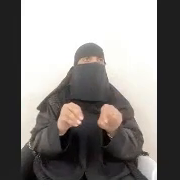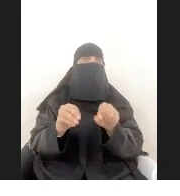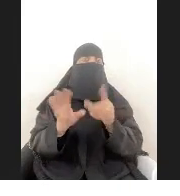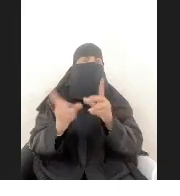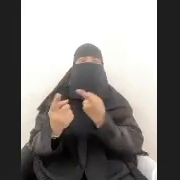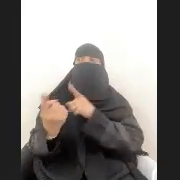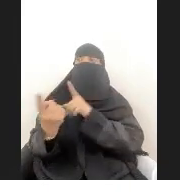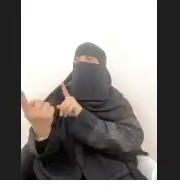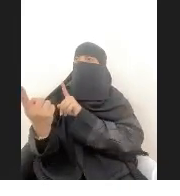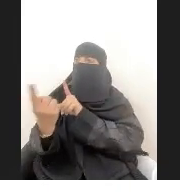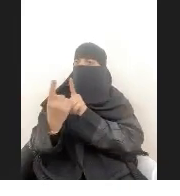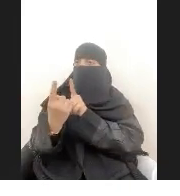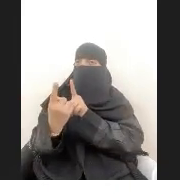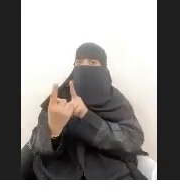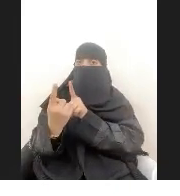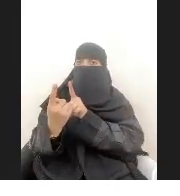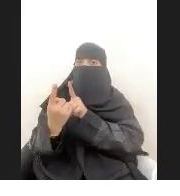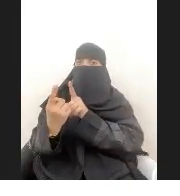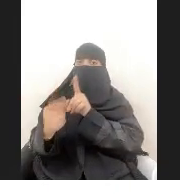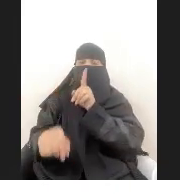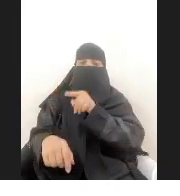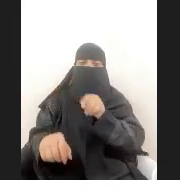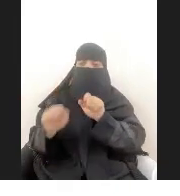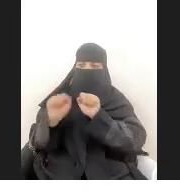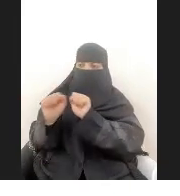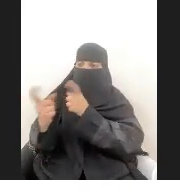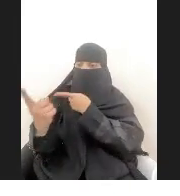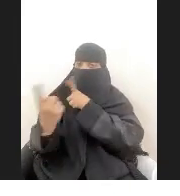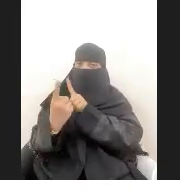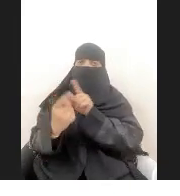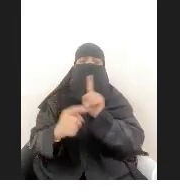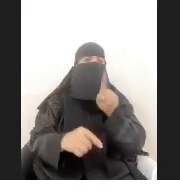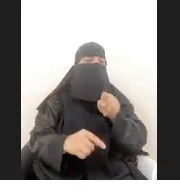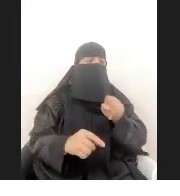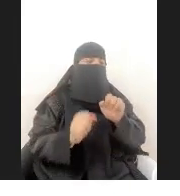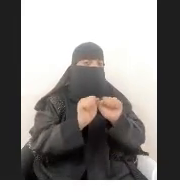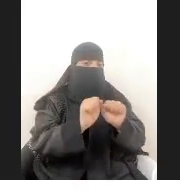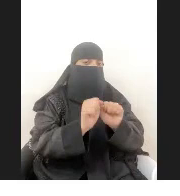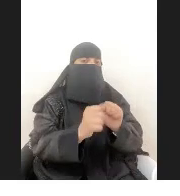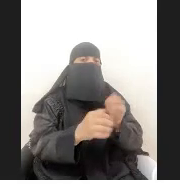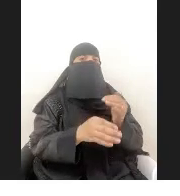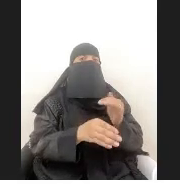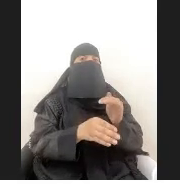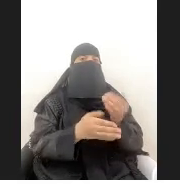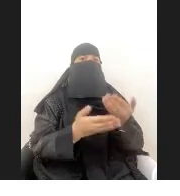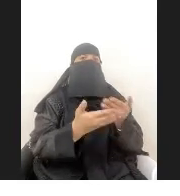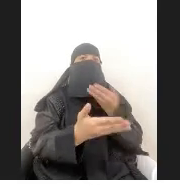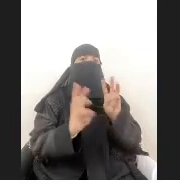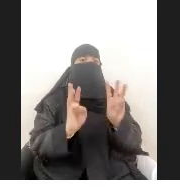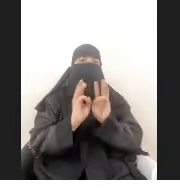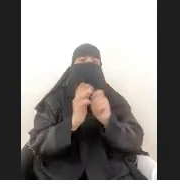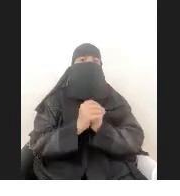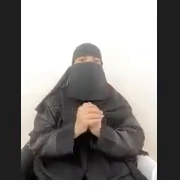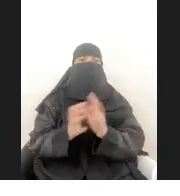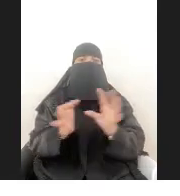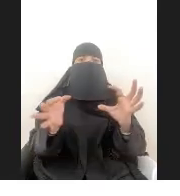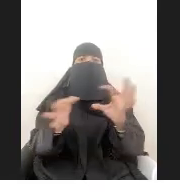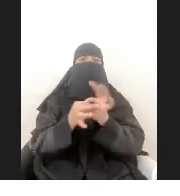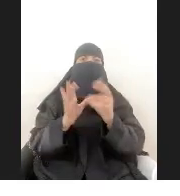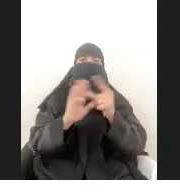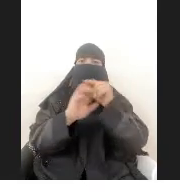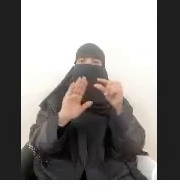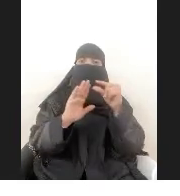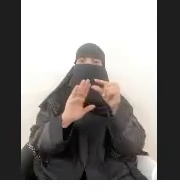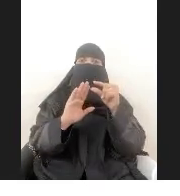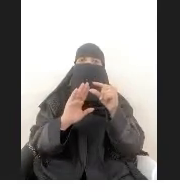face وإيش هيكون online، وتربطيه بالtopic يعني بالموضوع بالassignment إيش